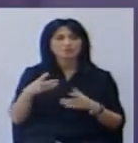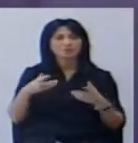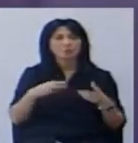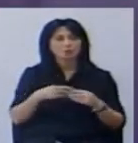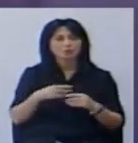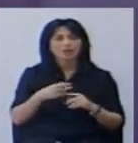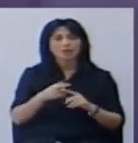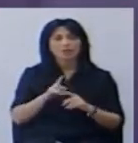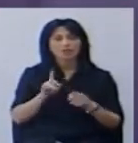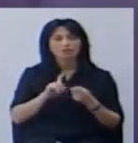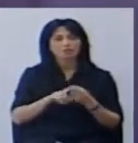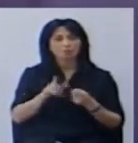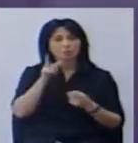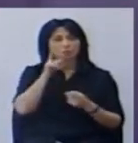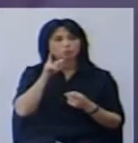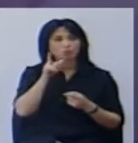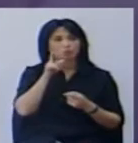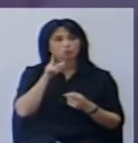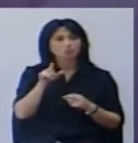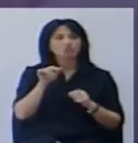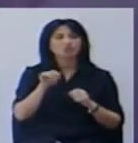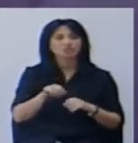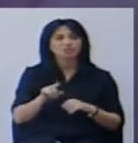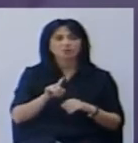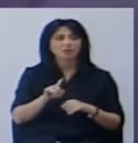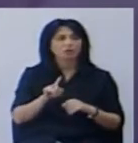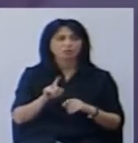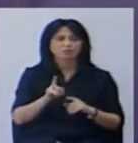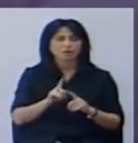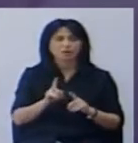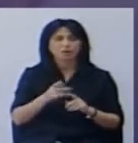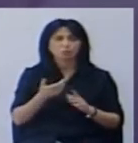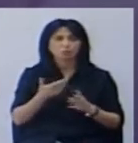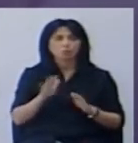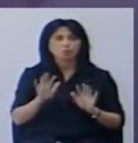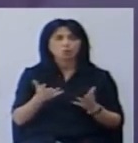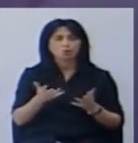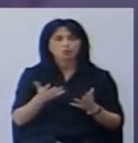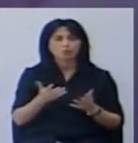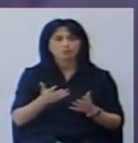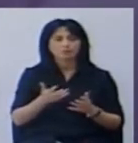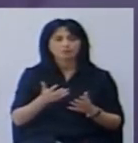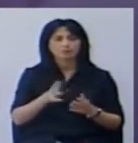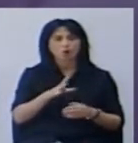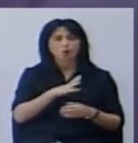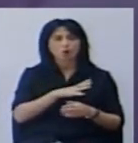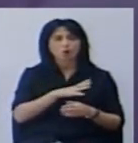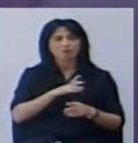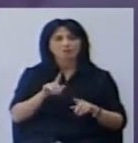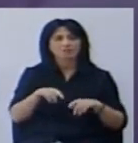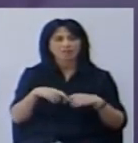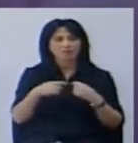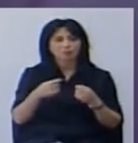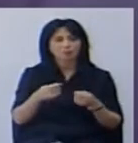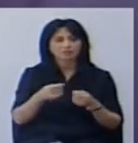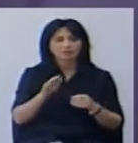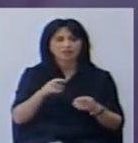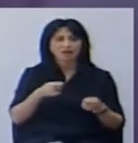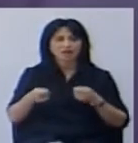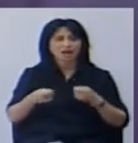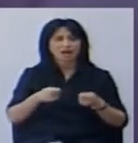შემოსავლები. მაგრამ რაც შეეხება ქუთაისს შეიძლება რატომაც არა, თუ კი მოხდება ქონების გადმოცემა, რომელსაც